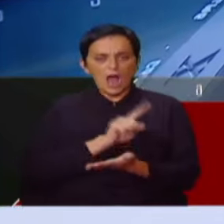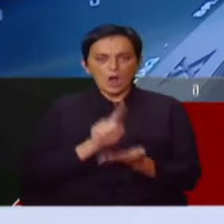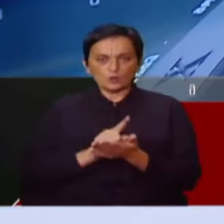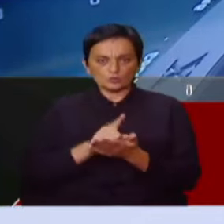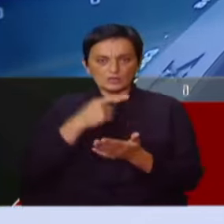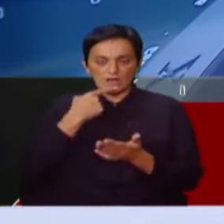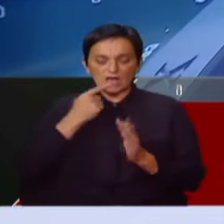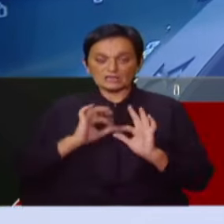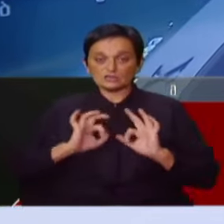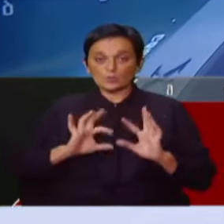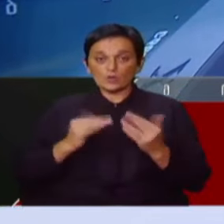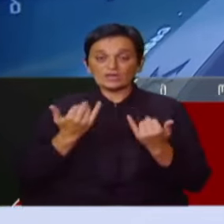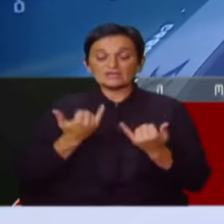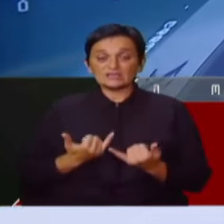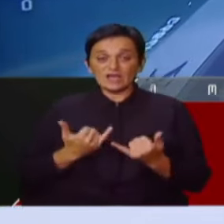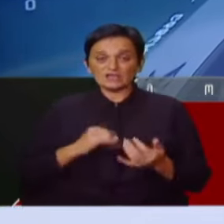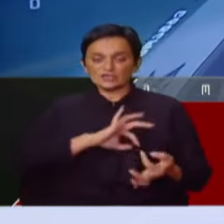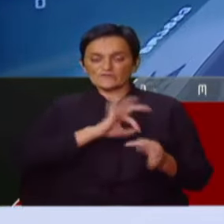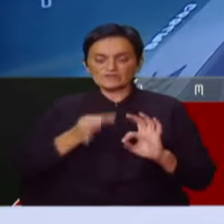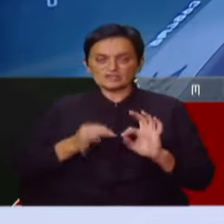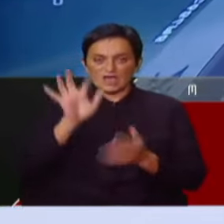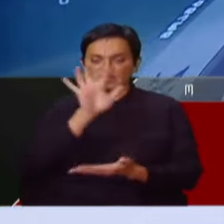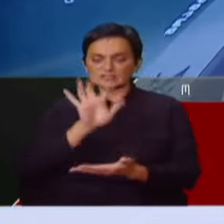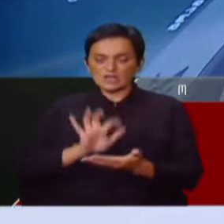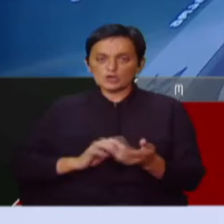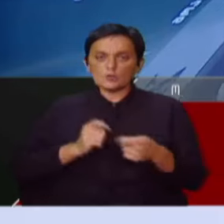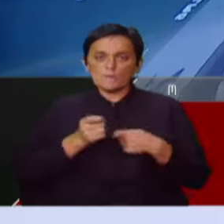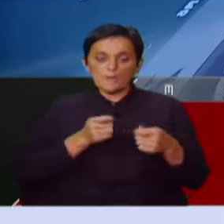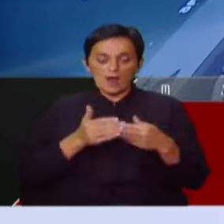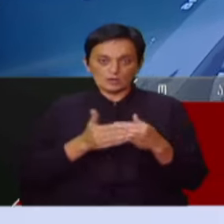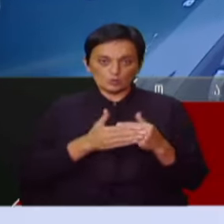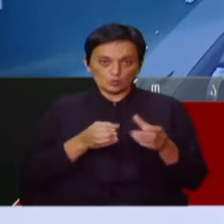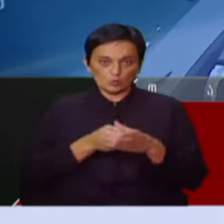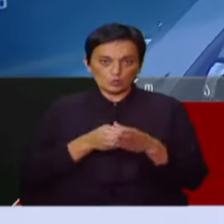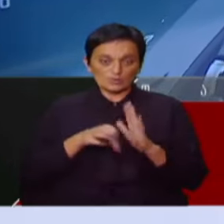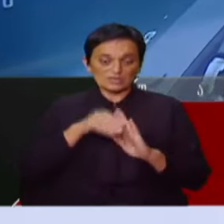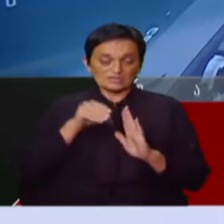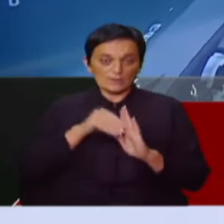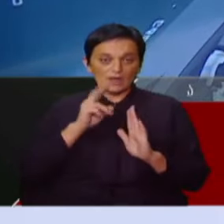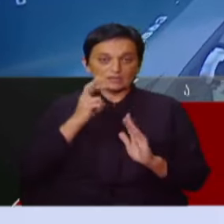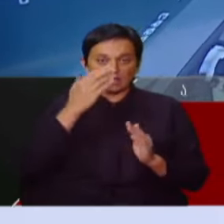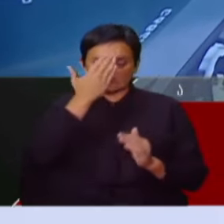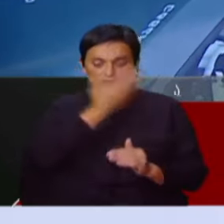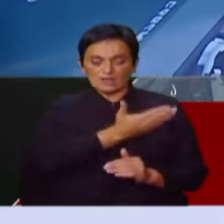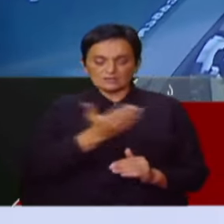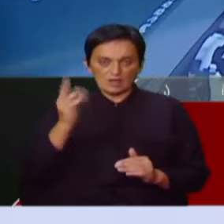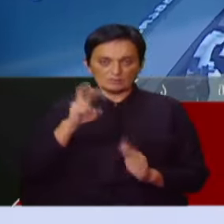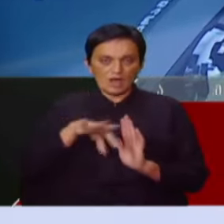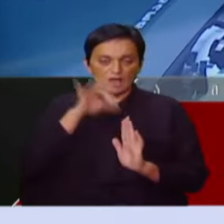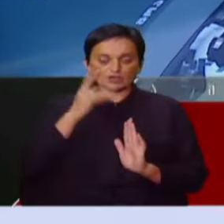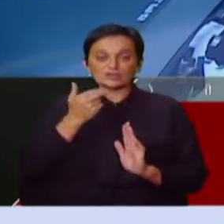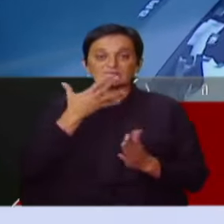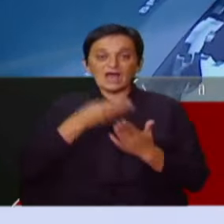აუცილებლობას ასაბუთებს. დღეს გამოქვეყნებულ ვრცელ წერილში მართველი გუნდი მოახლოებულ საპარლამენტო არჩევნებს რეფერენდუმად აცხადებს და